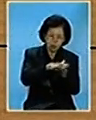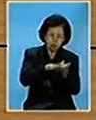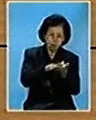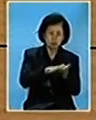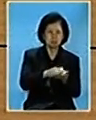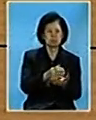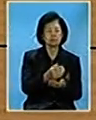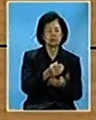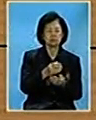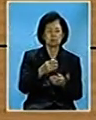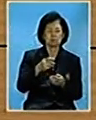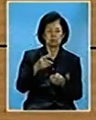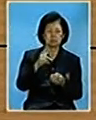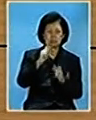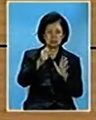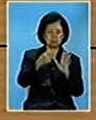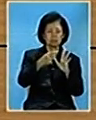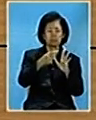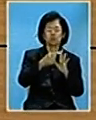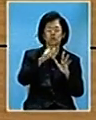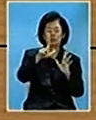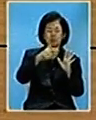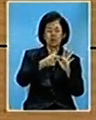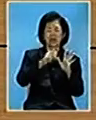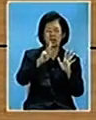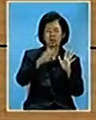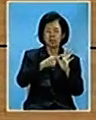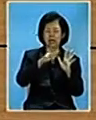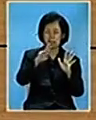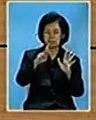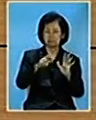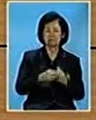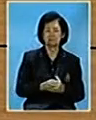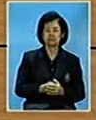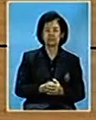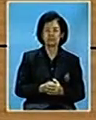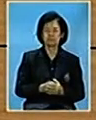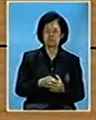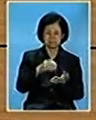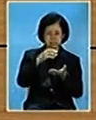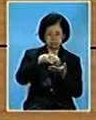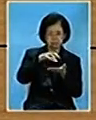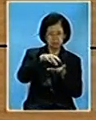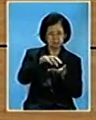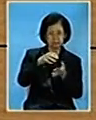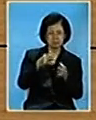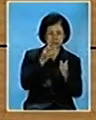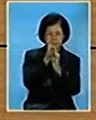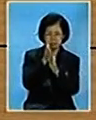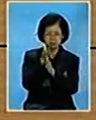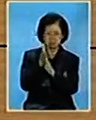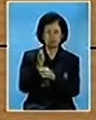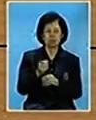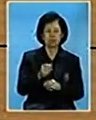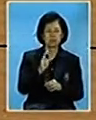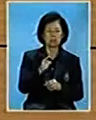3ท่านคือนายพร้อมพงษ์นพฤทธิ์ผมอภิปรายตรงไปตรงมาครับเพราะเป็นสมาชิกส